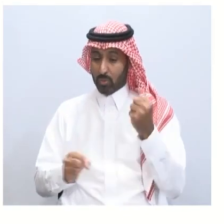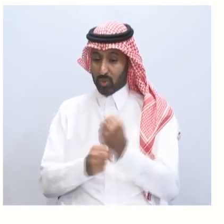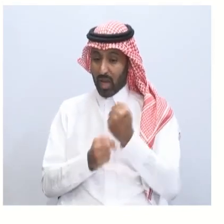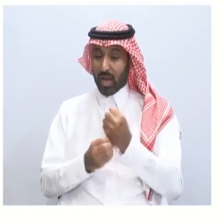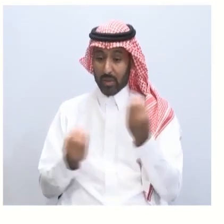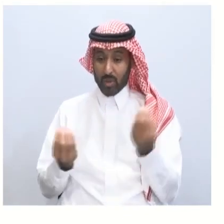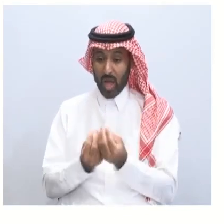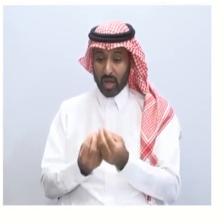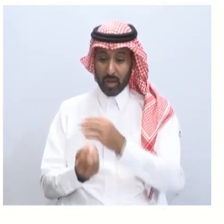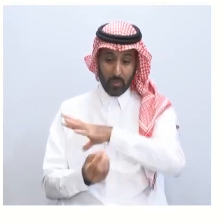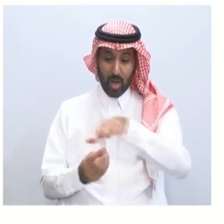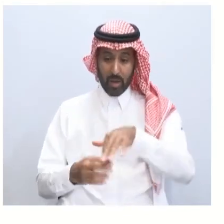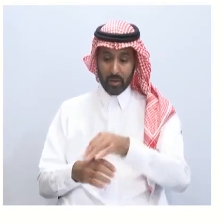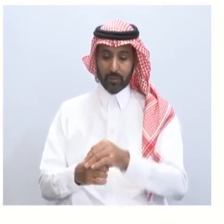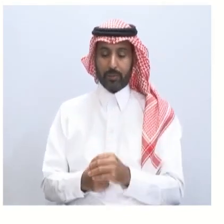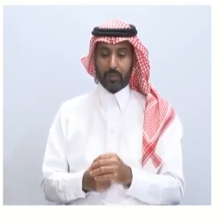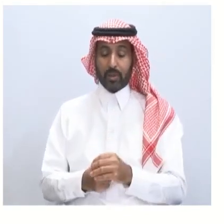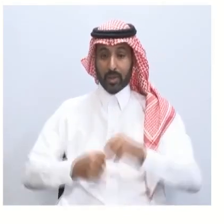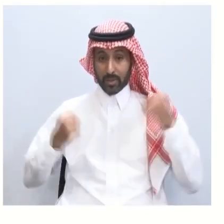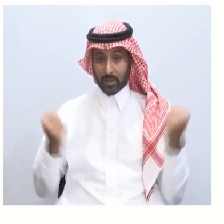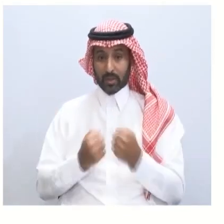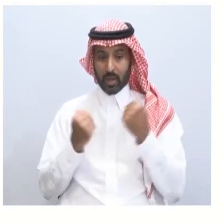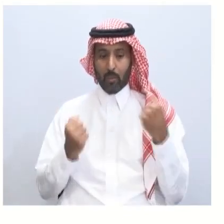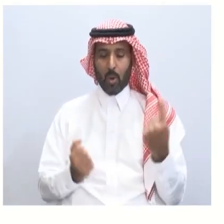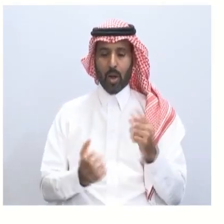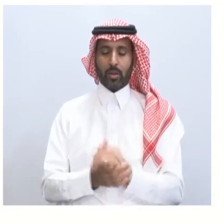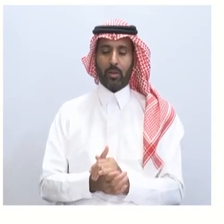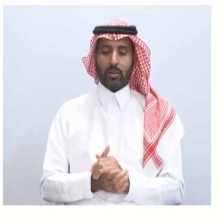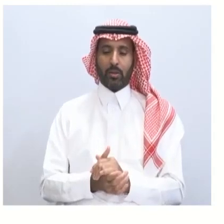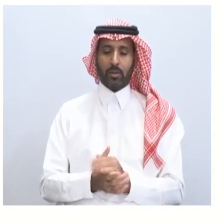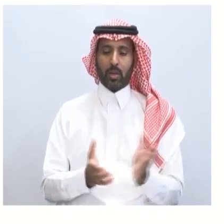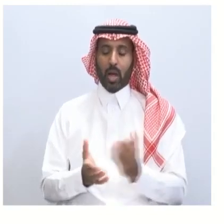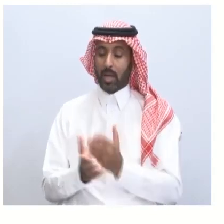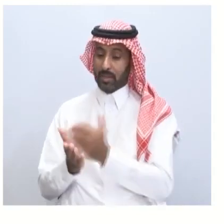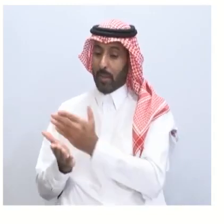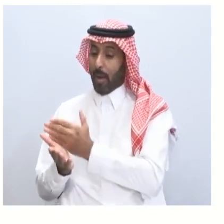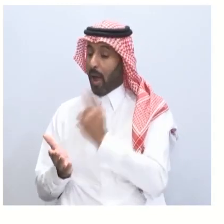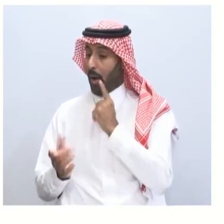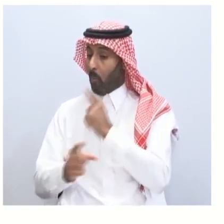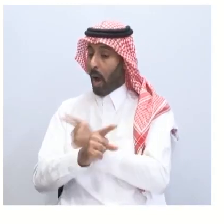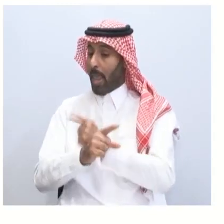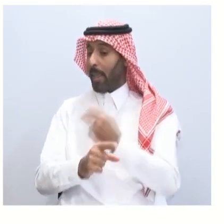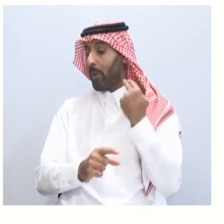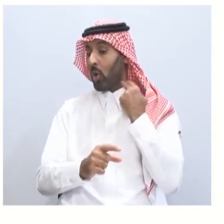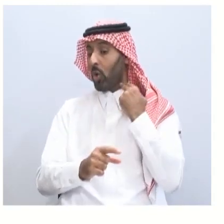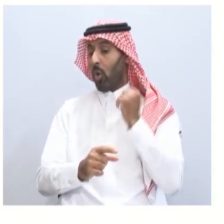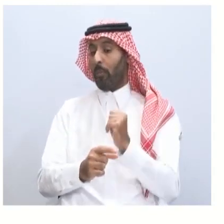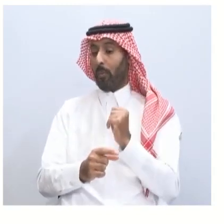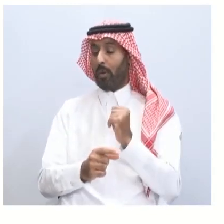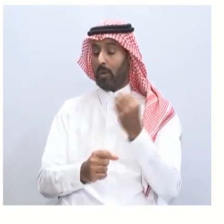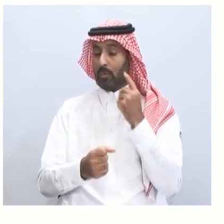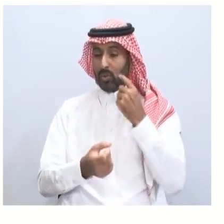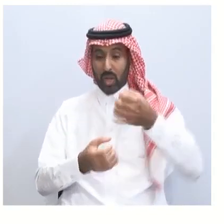بتعاون الاخرين نشاط رقم 1 قسم معلم العلوم بمساعده